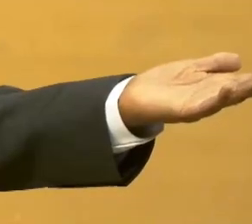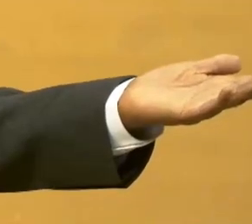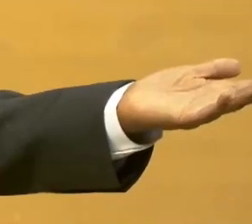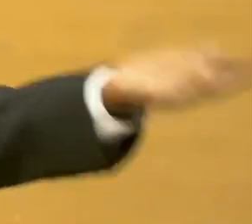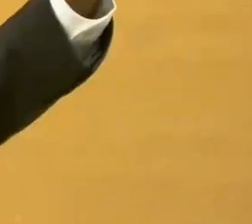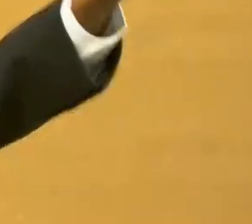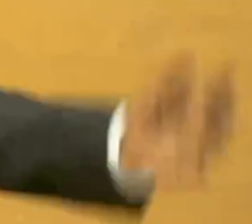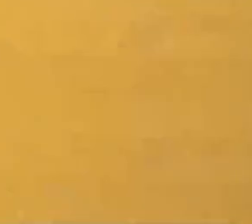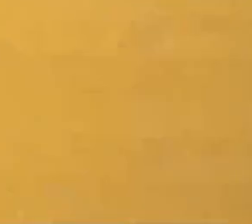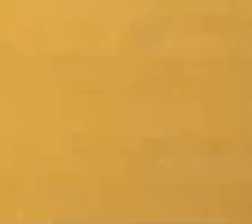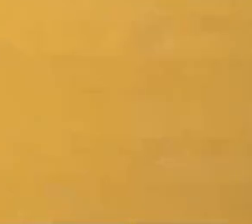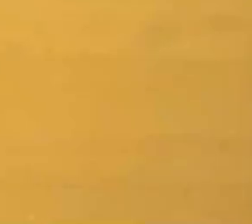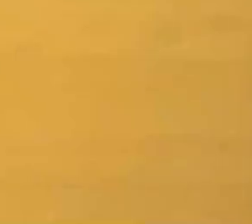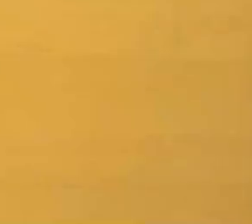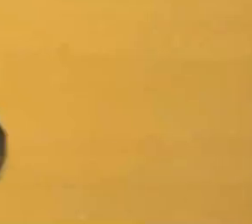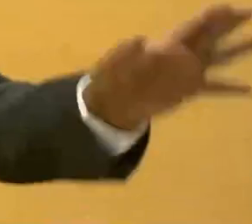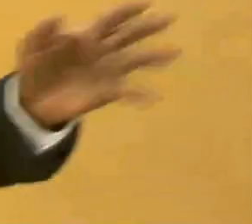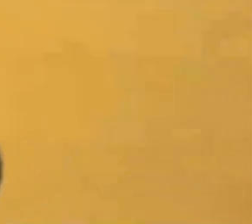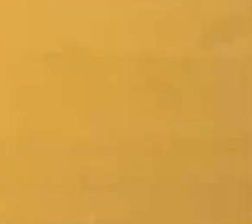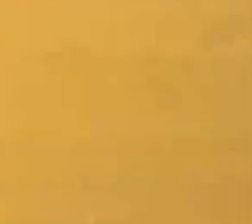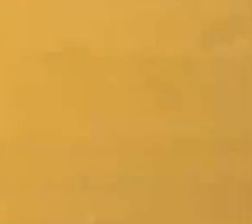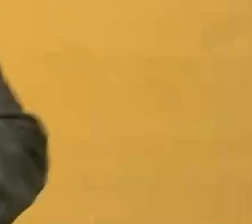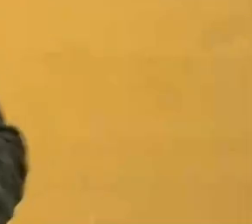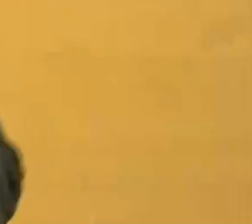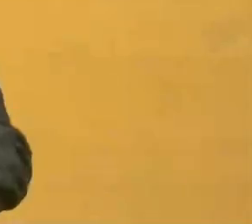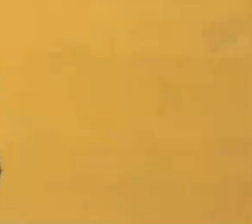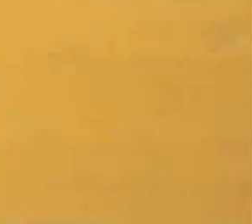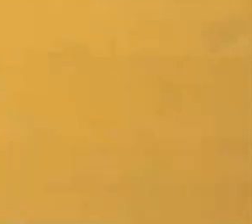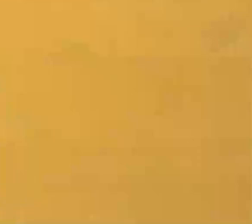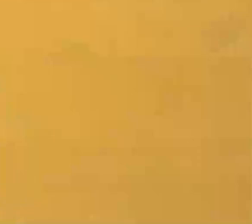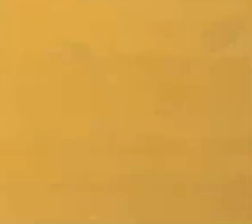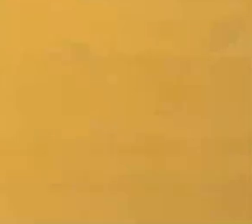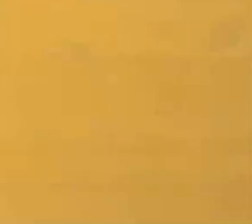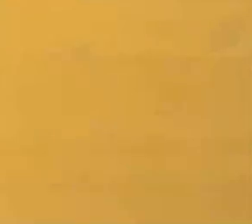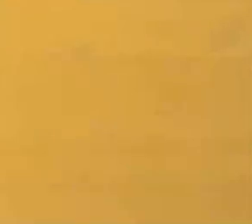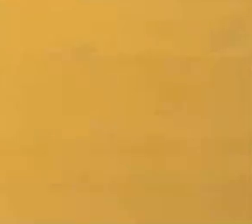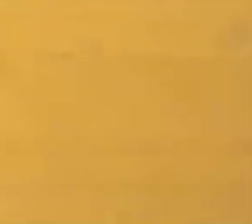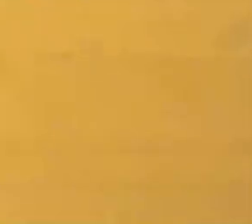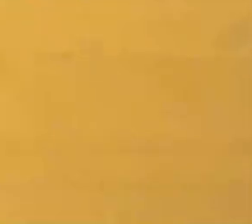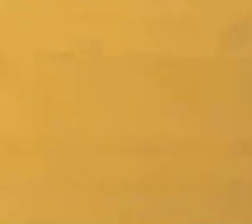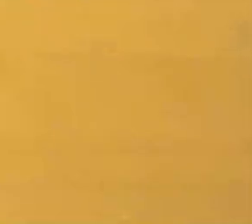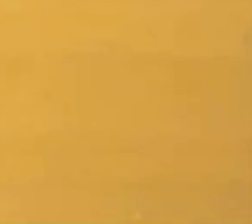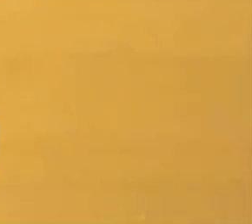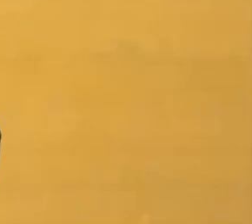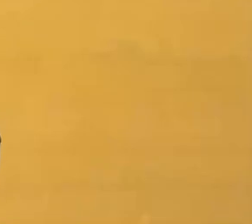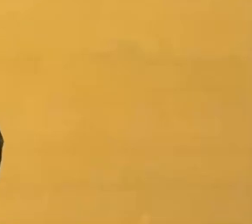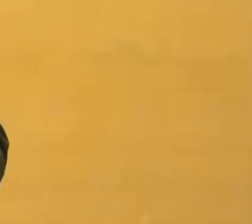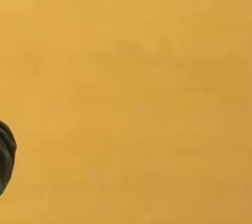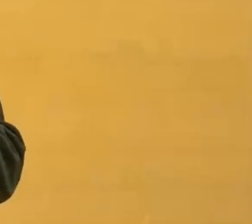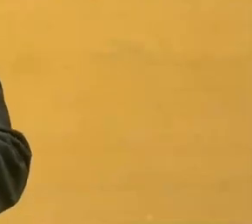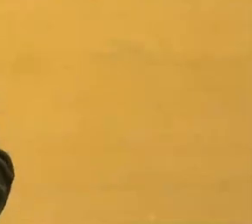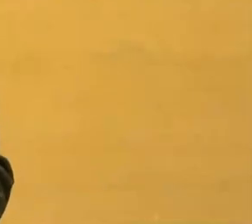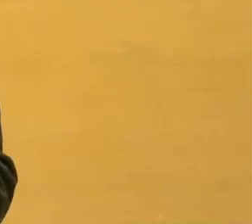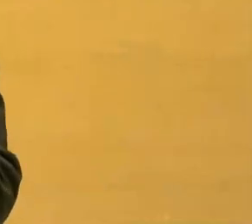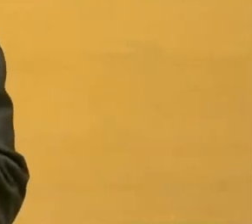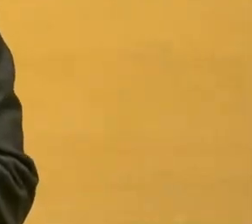paralysé, 6 ans, et n'a jamais bougé. J'ai dit, d'accord, je vais prier moi mon Dieu, et il va guérir ton